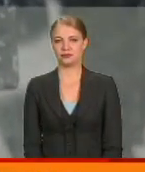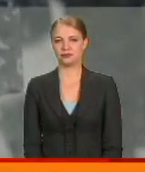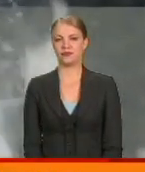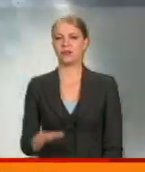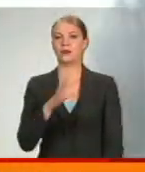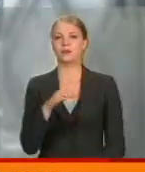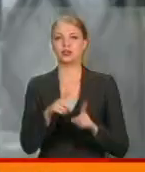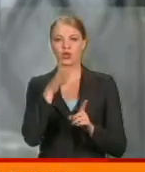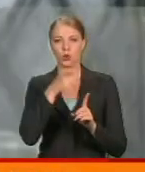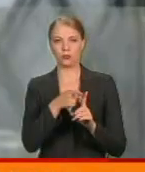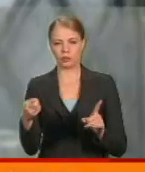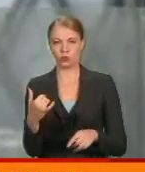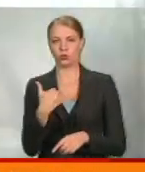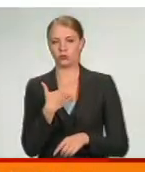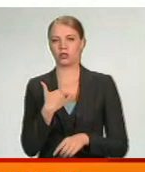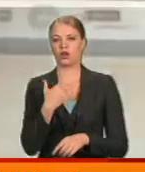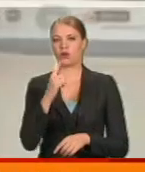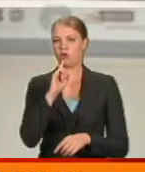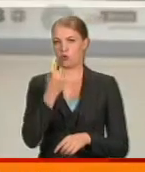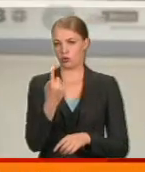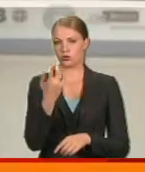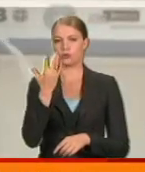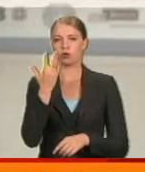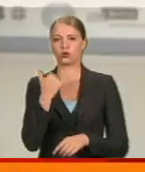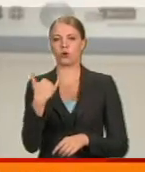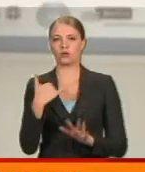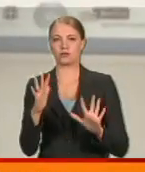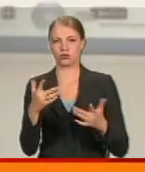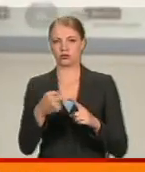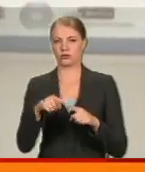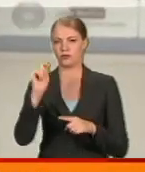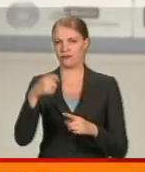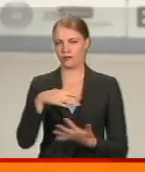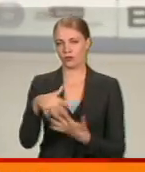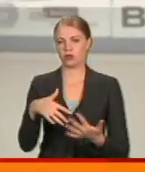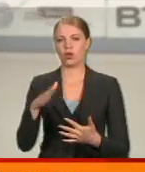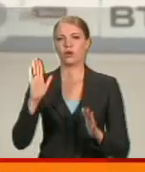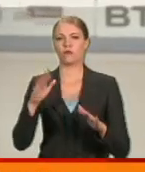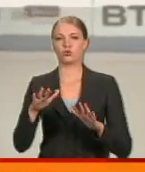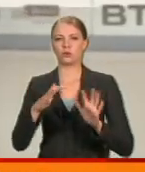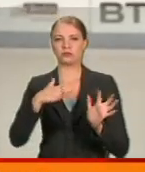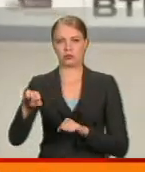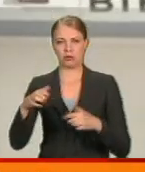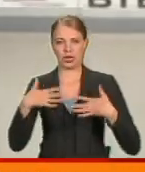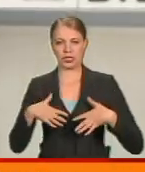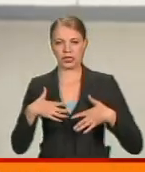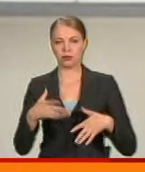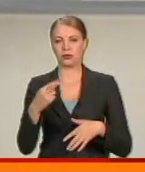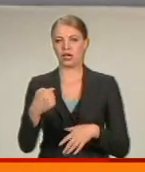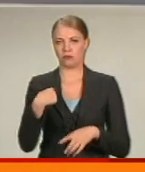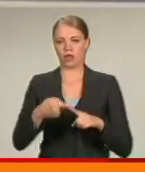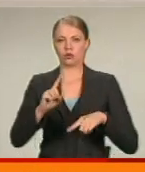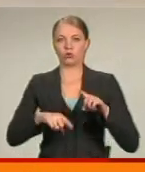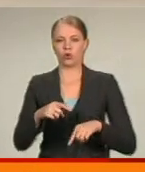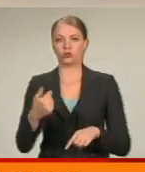Был такой период вообще у меня. Один год, вот как раз когда у нас произошла эта война, а потом забрали Крым. Для меня это